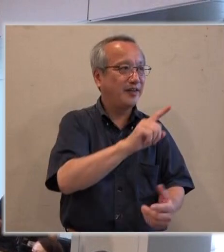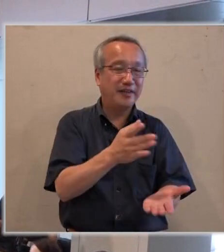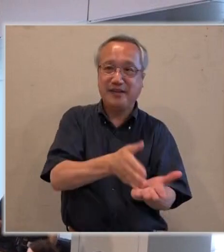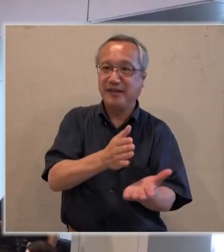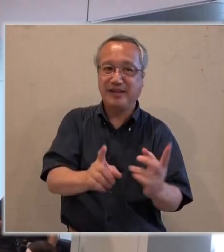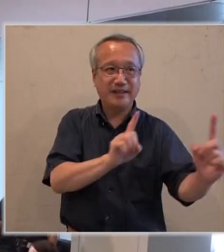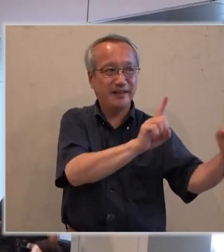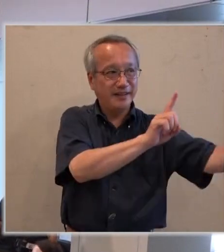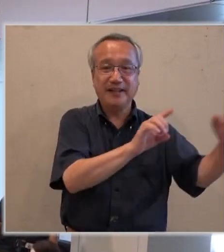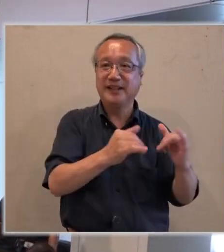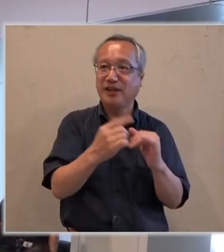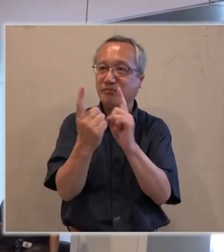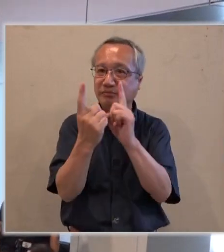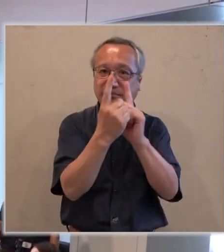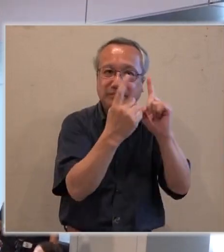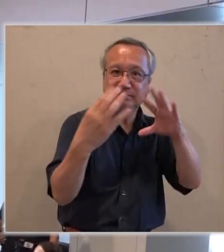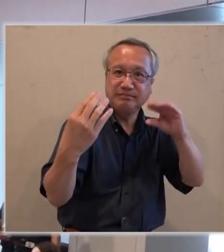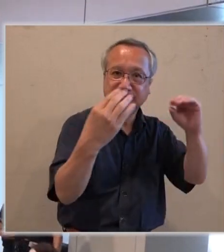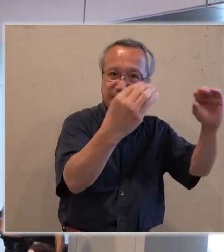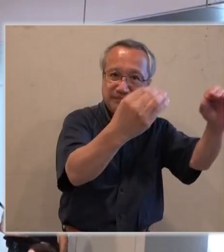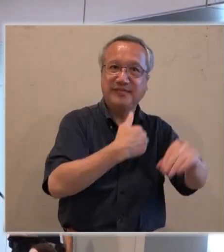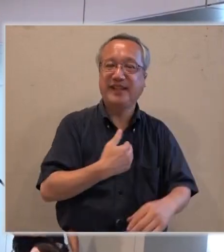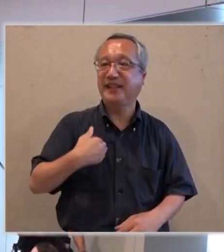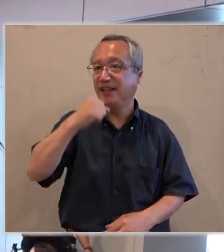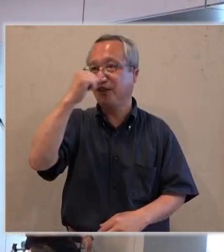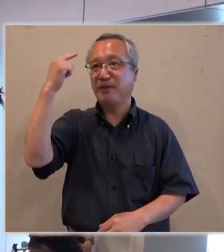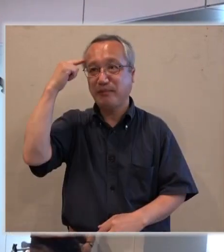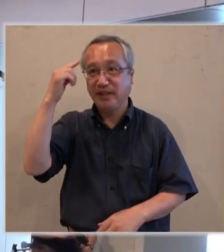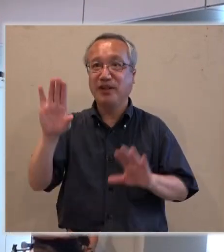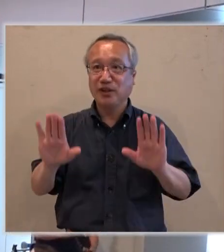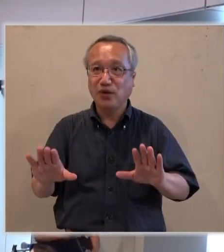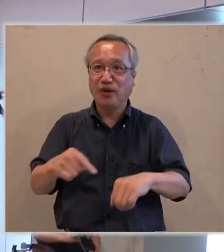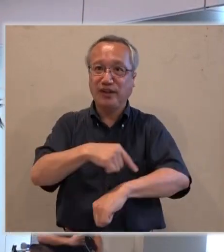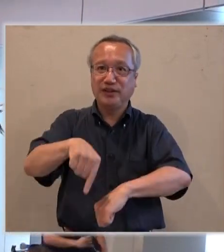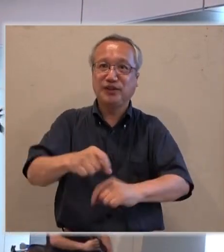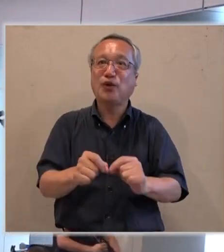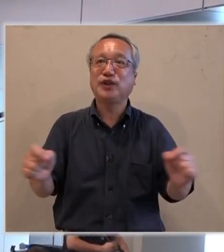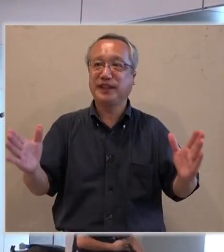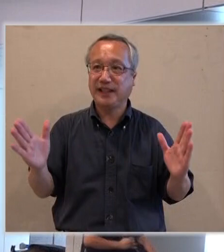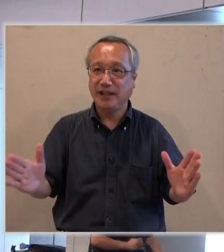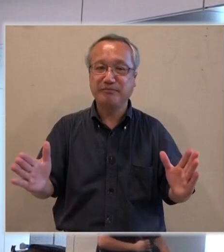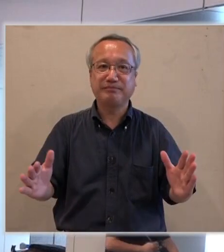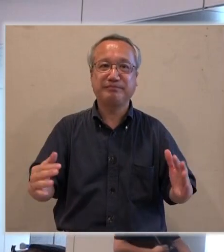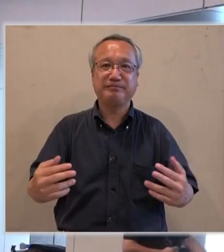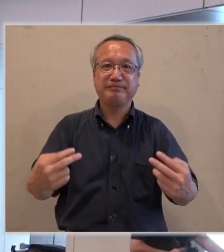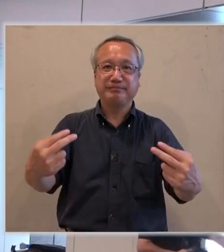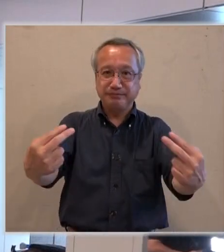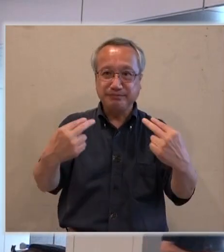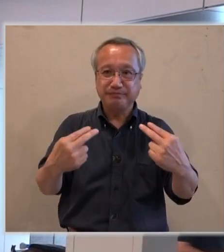ぜひ意見交換ができたらなというふうに思っております。それでは本日は長時間待たれまして、ありがとうございました。